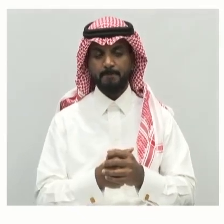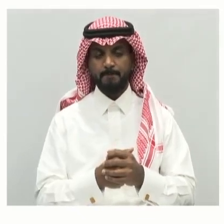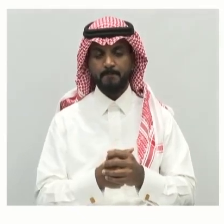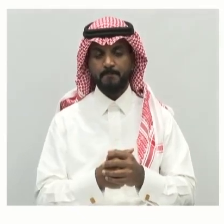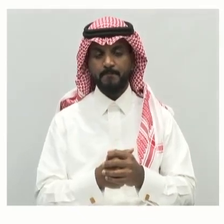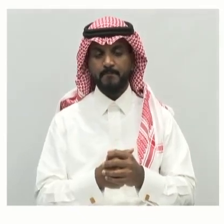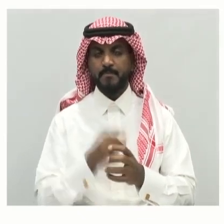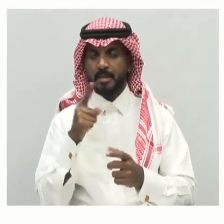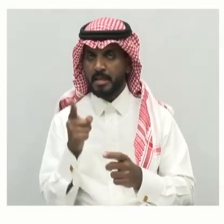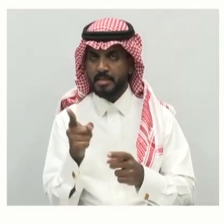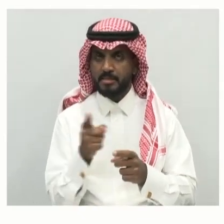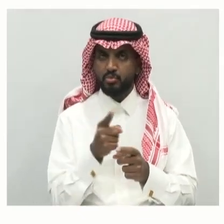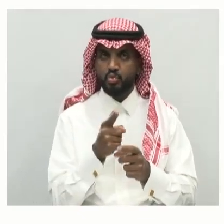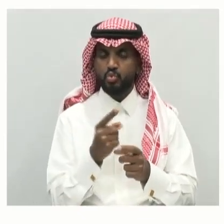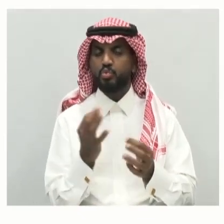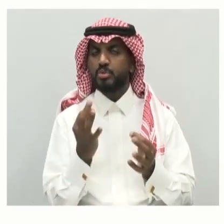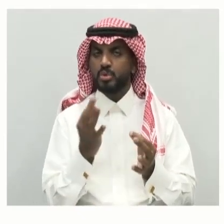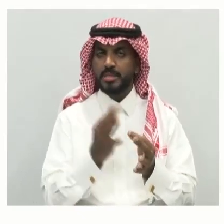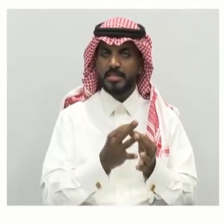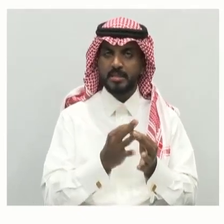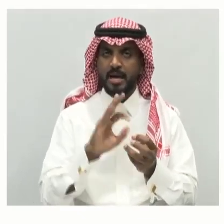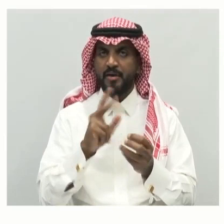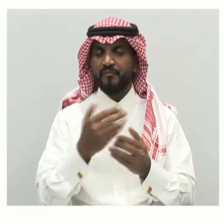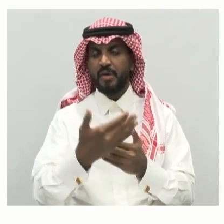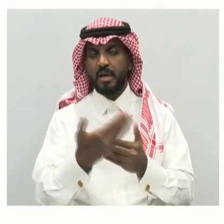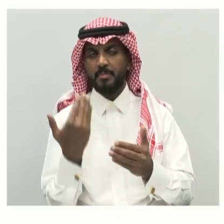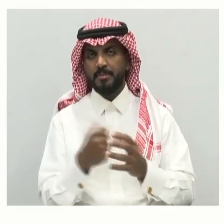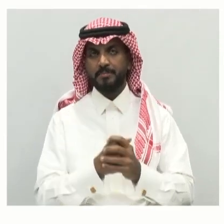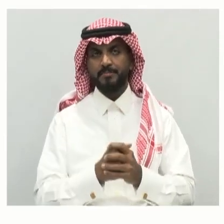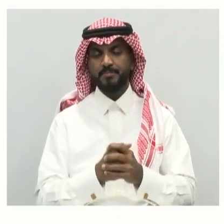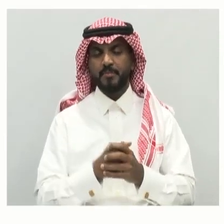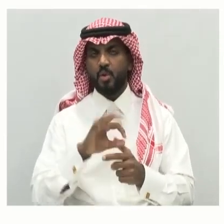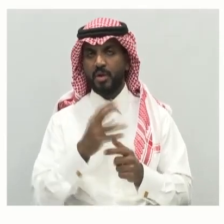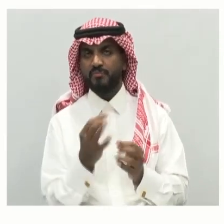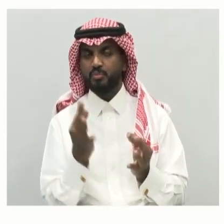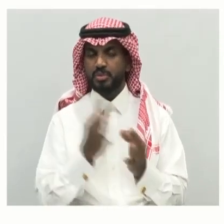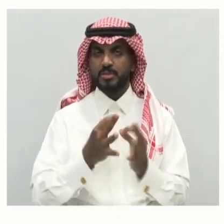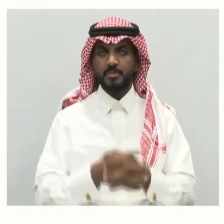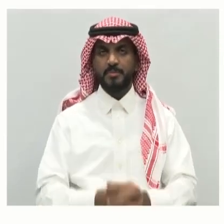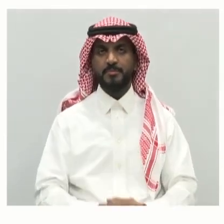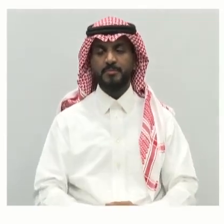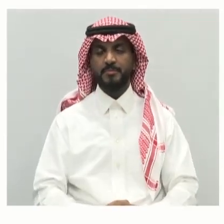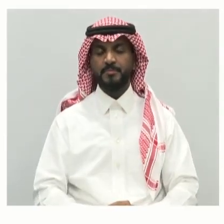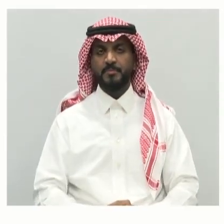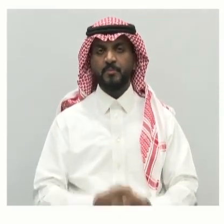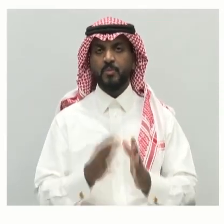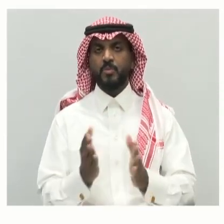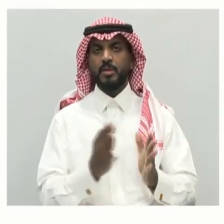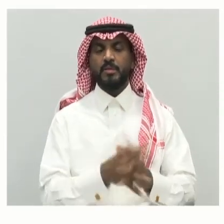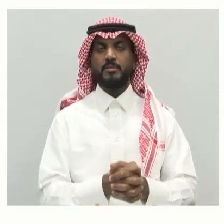الشكل متصلا في الحرف الذي قبله او الحرف الذي قبله متصلا به وايضا